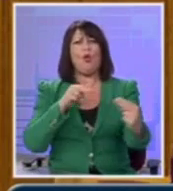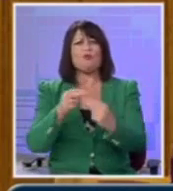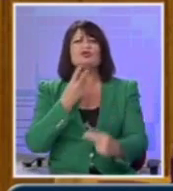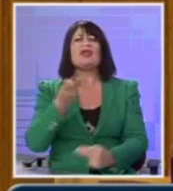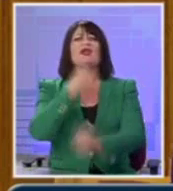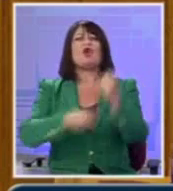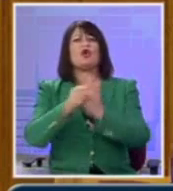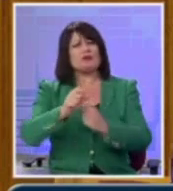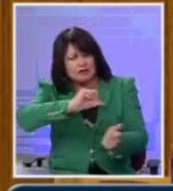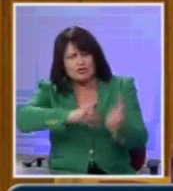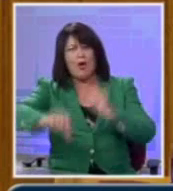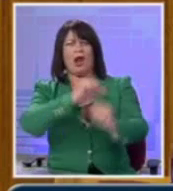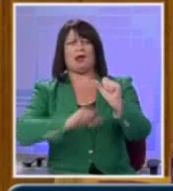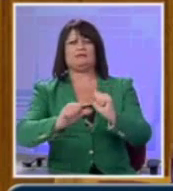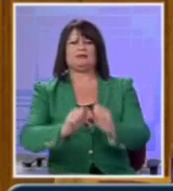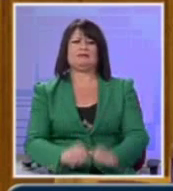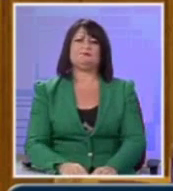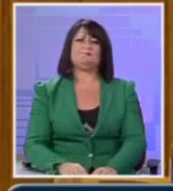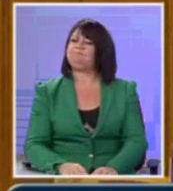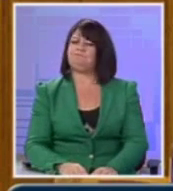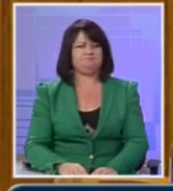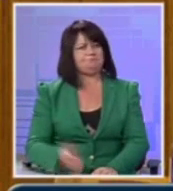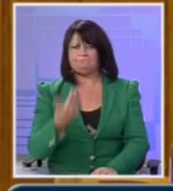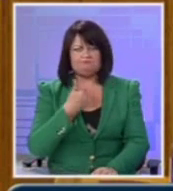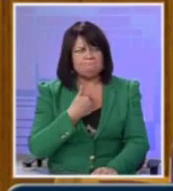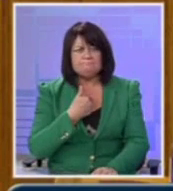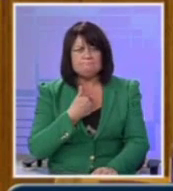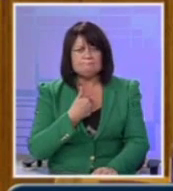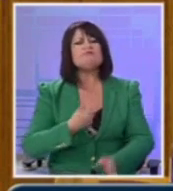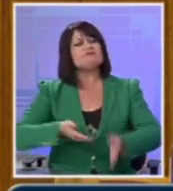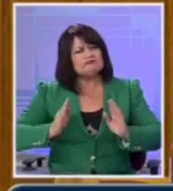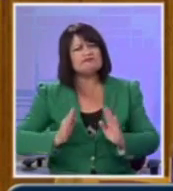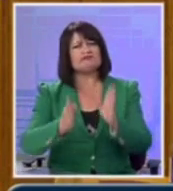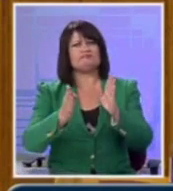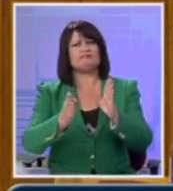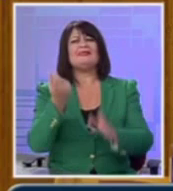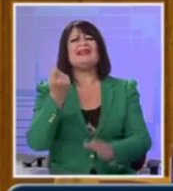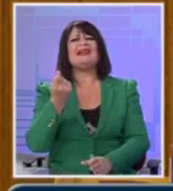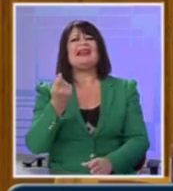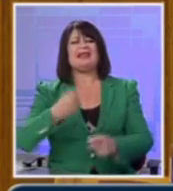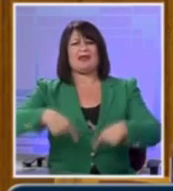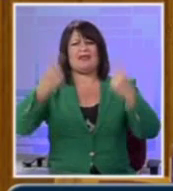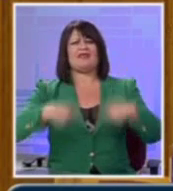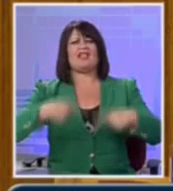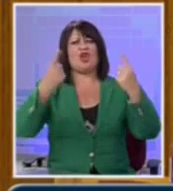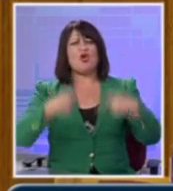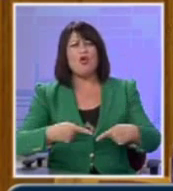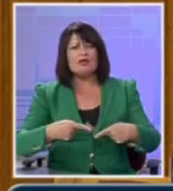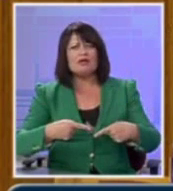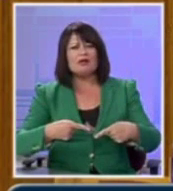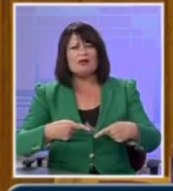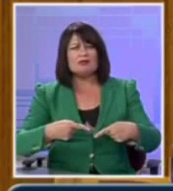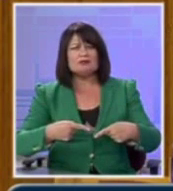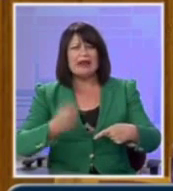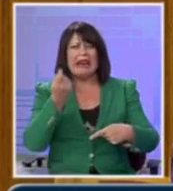2 χρόνια? Δεν έχει σταματήσει κανείς, αλλά μπορούν να τους χρησιμοποιούν λίγοι από τα διόδια που δεσμεύσατε και τη χώρα